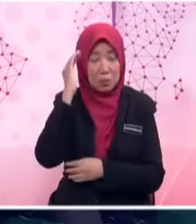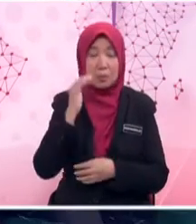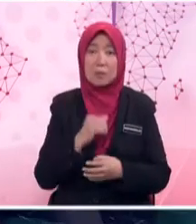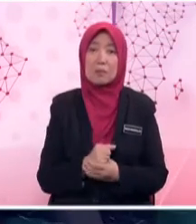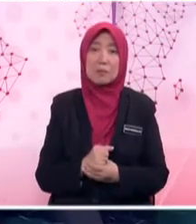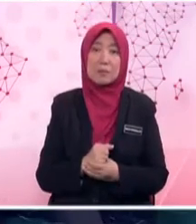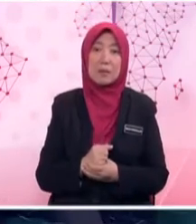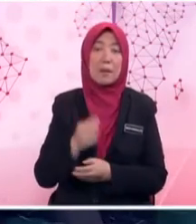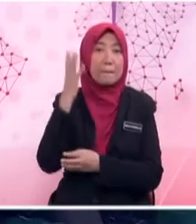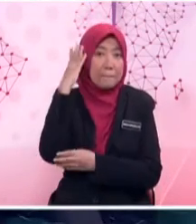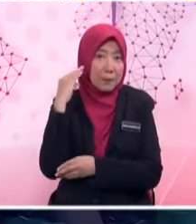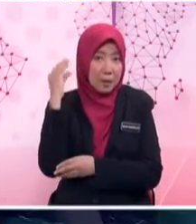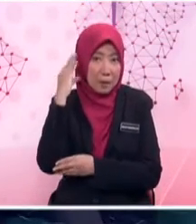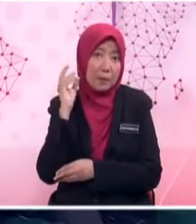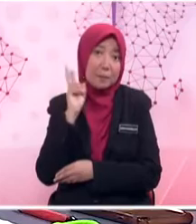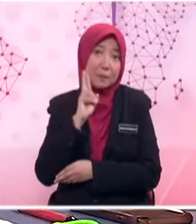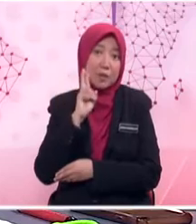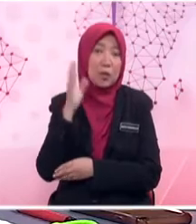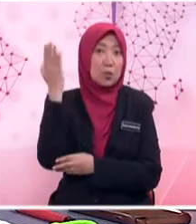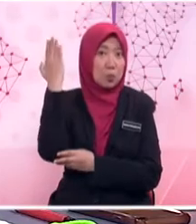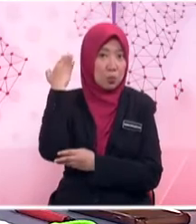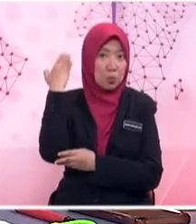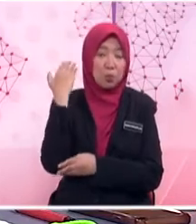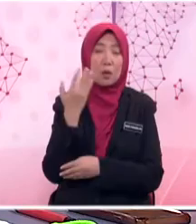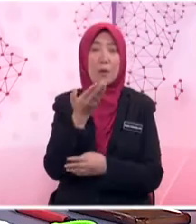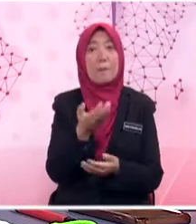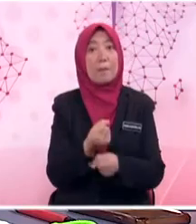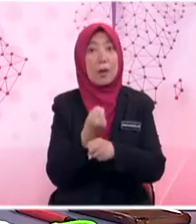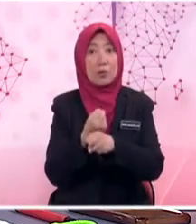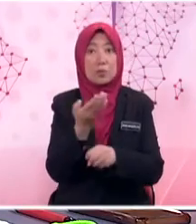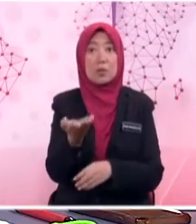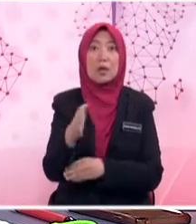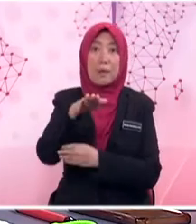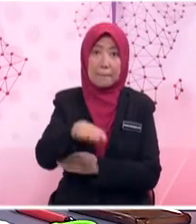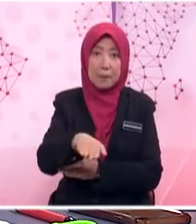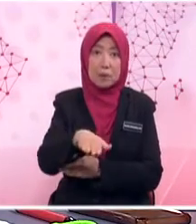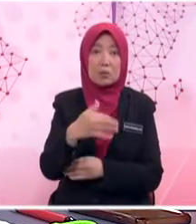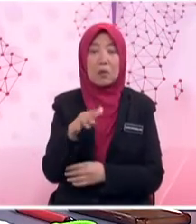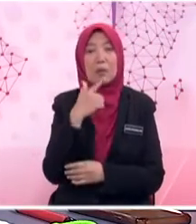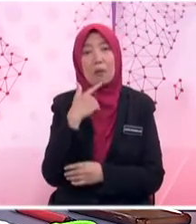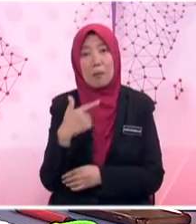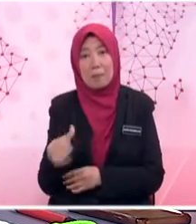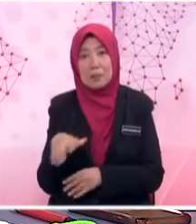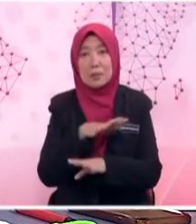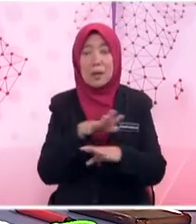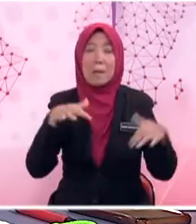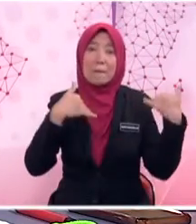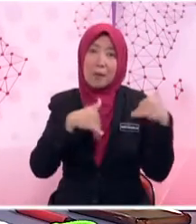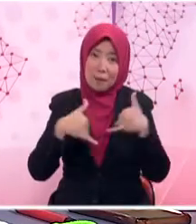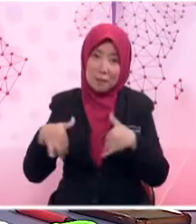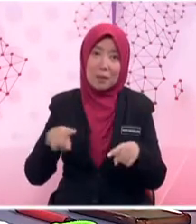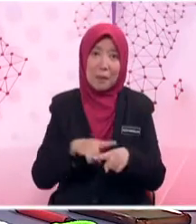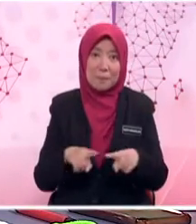kepada pengalaman saya sendiri, cikgu, batu seremba ni memang kalau ikutkan dah lama dah tak main. Tapi bila Cikgu Sheila bawa hari